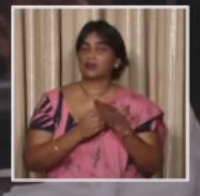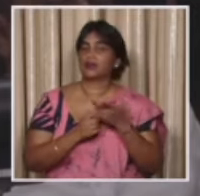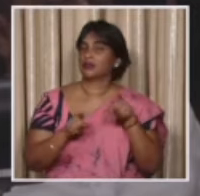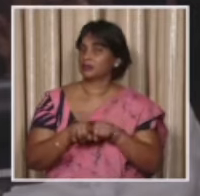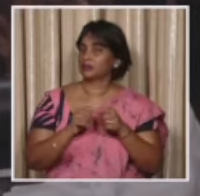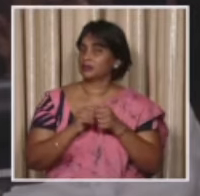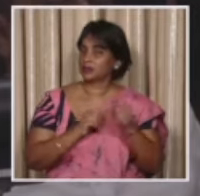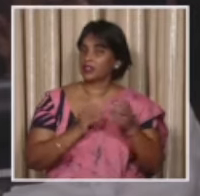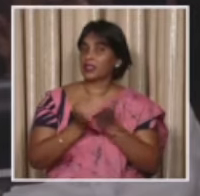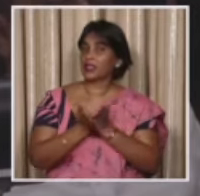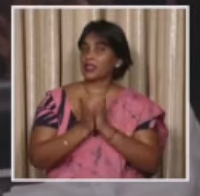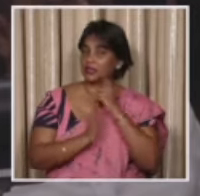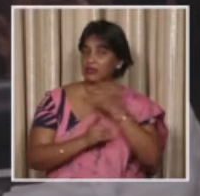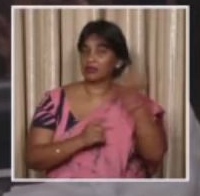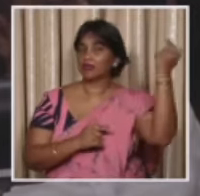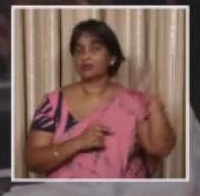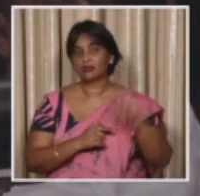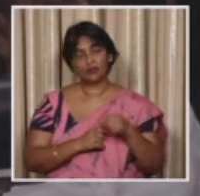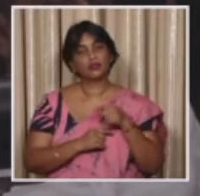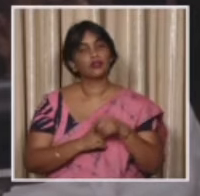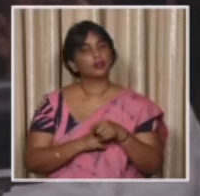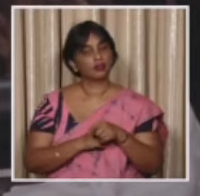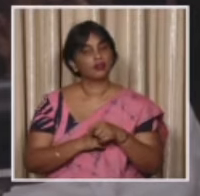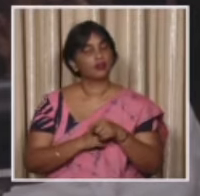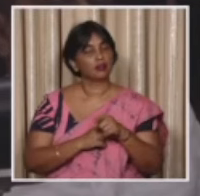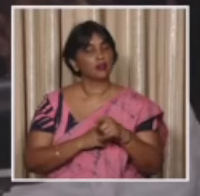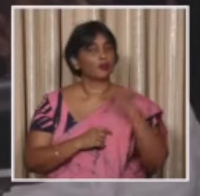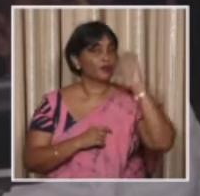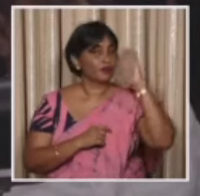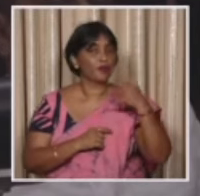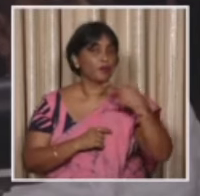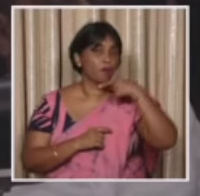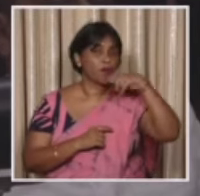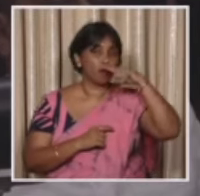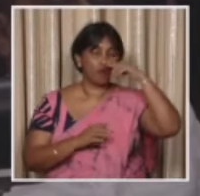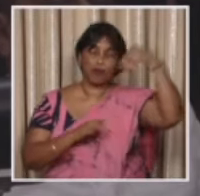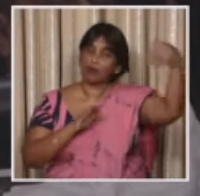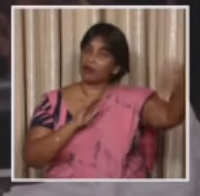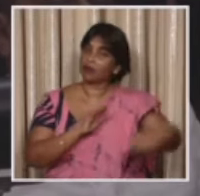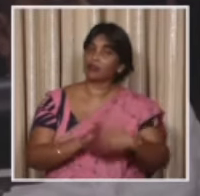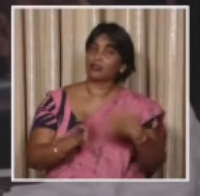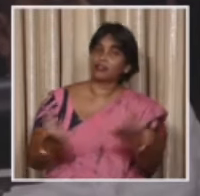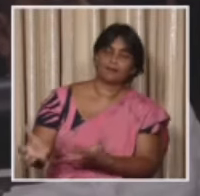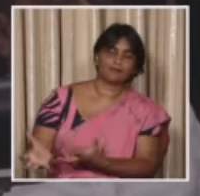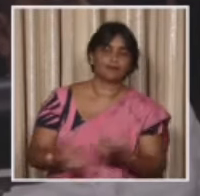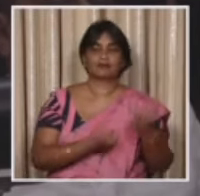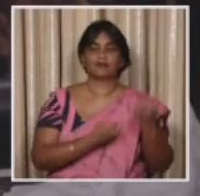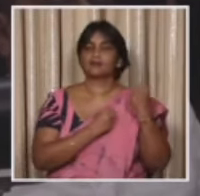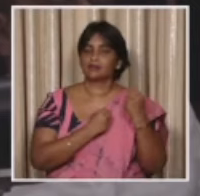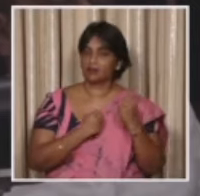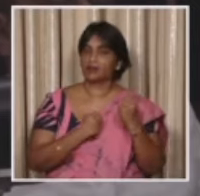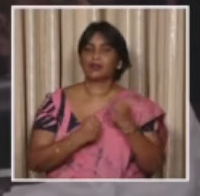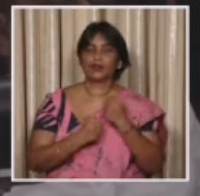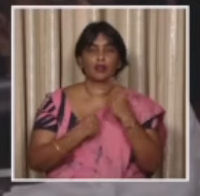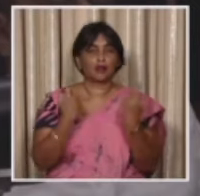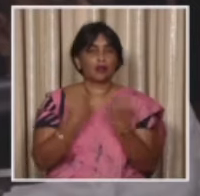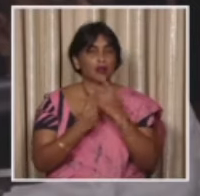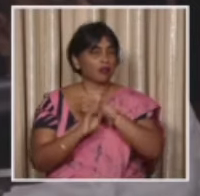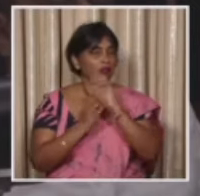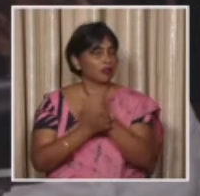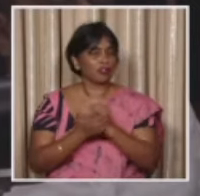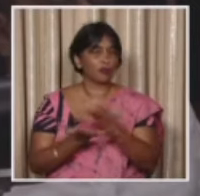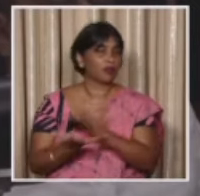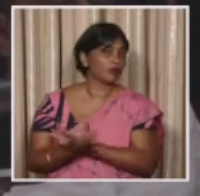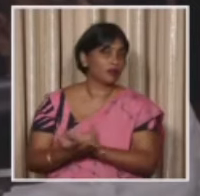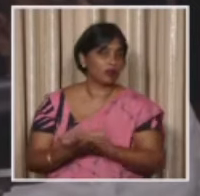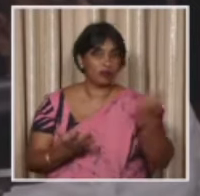තේ ඉන්දියාවෙන් ඇවිල්ලා මෙහෙම විශේෂයෙන්ම මුහුද පත්ලම හාරගෙන මුදු පැලෑටියක් ගත්ත යන්නේ නැතුව